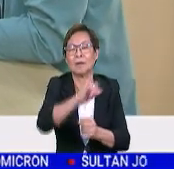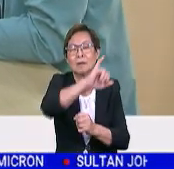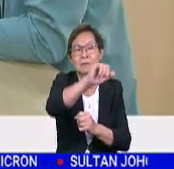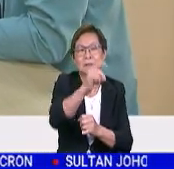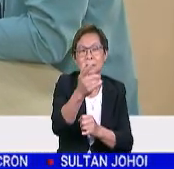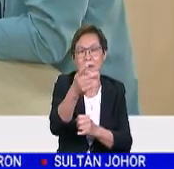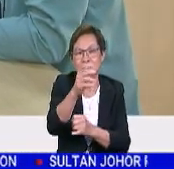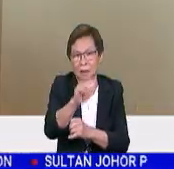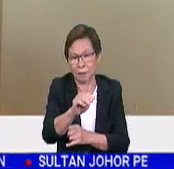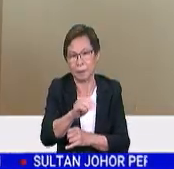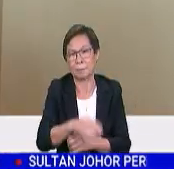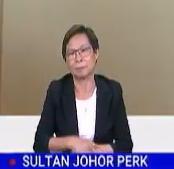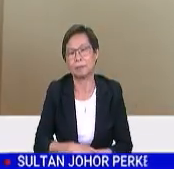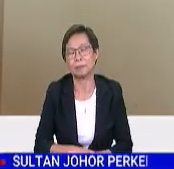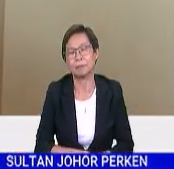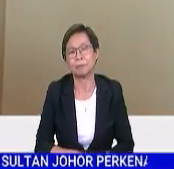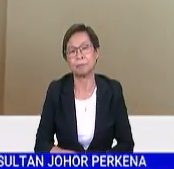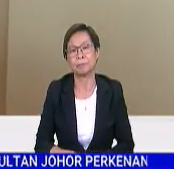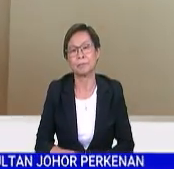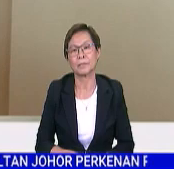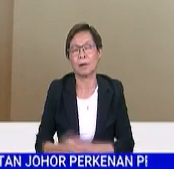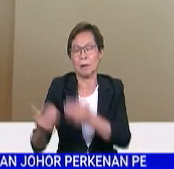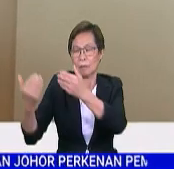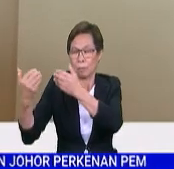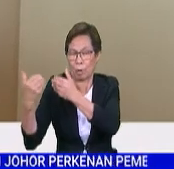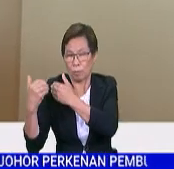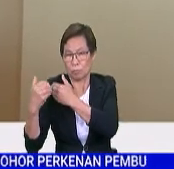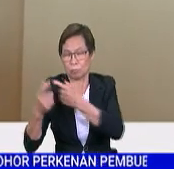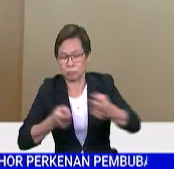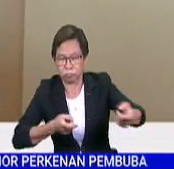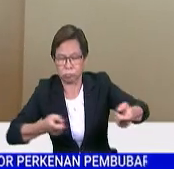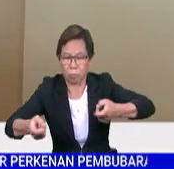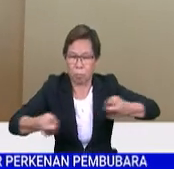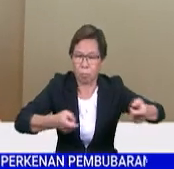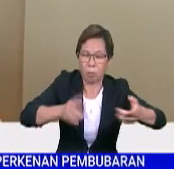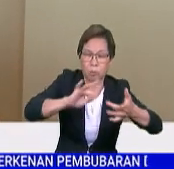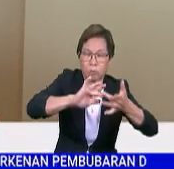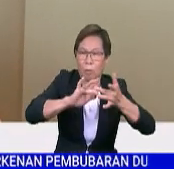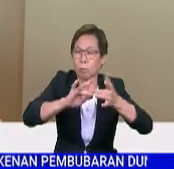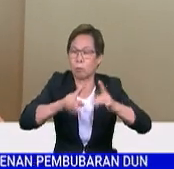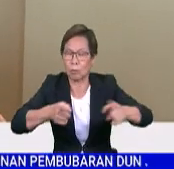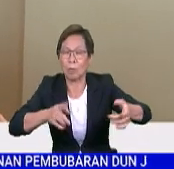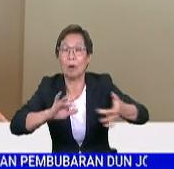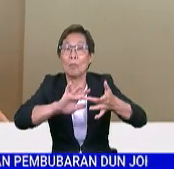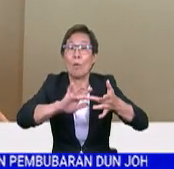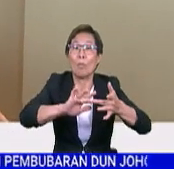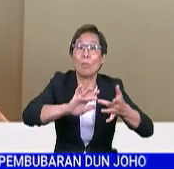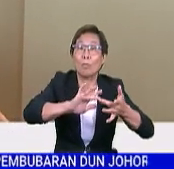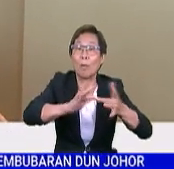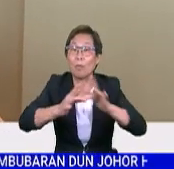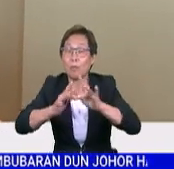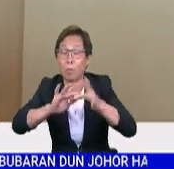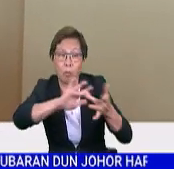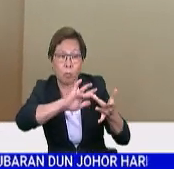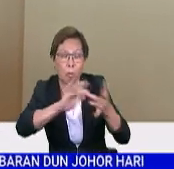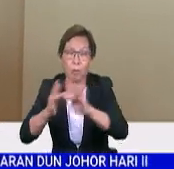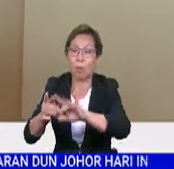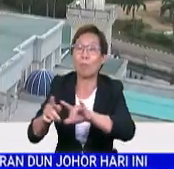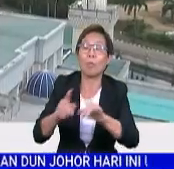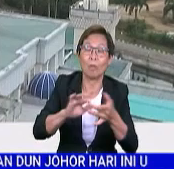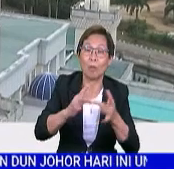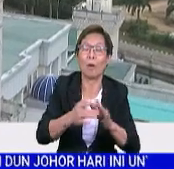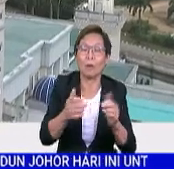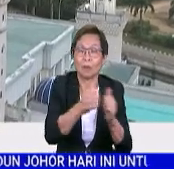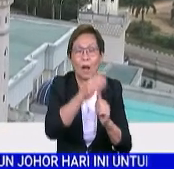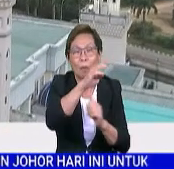Islam Malaysia jakim antara peranan mereka ialah menyelaras program-program dakwah bersama dengan muiz dan jahin di